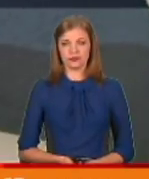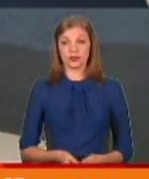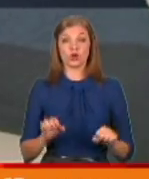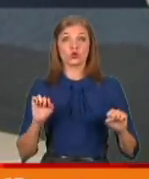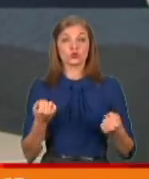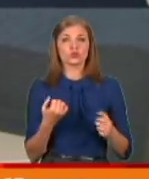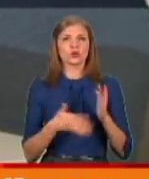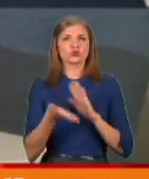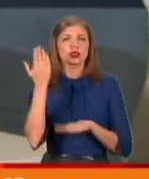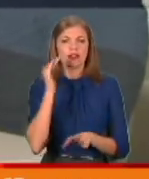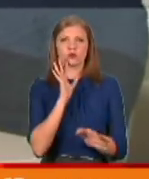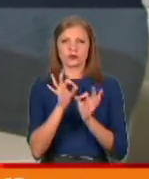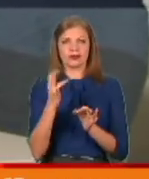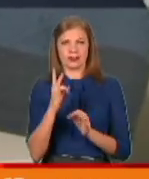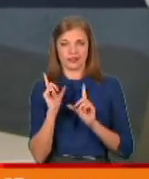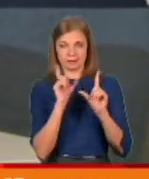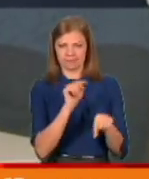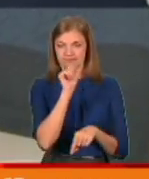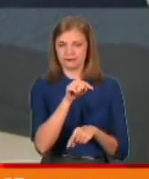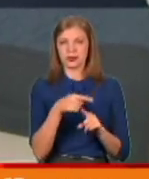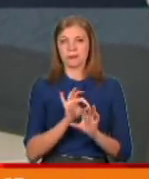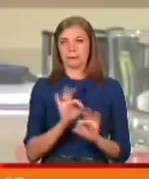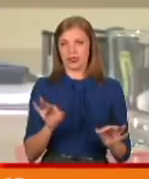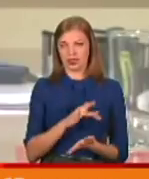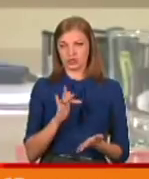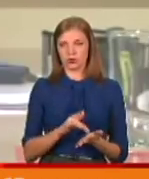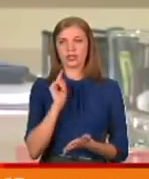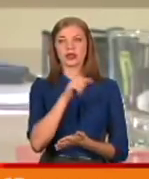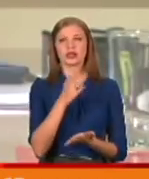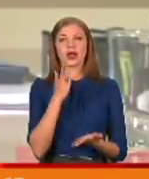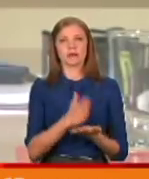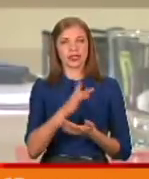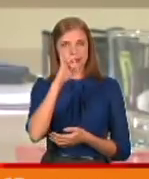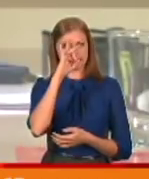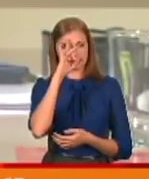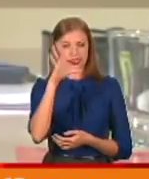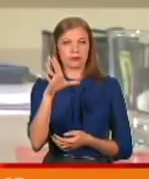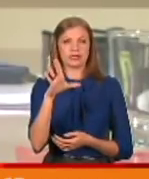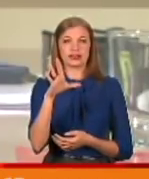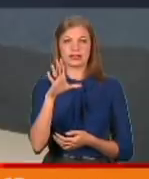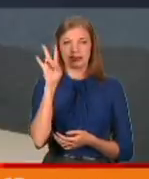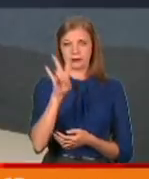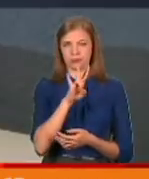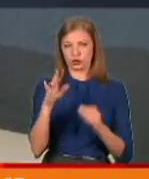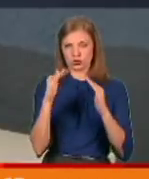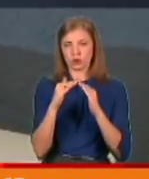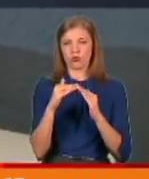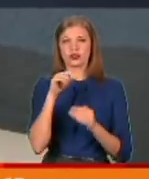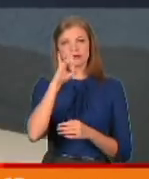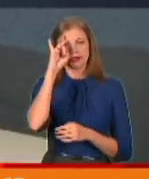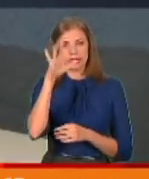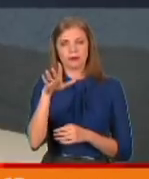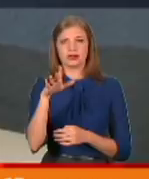Друзі нам давно вже советували посетить этот прекрасний город. Там є знаменита знаменитый собор. Он знаменит